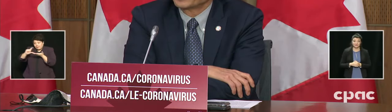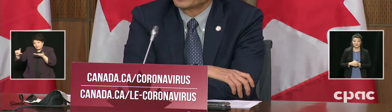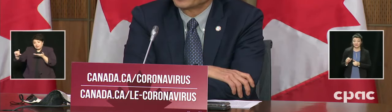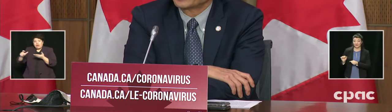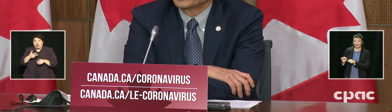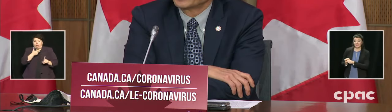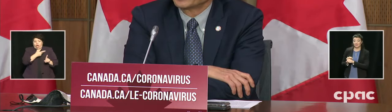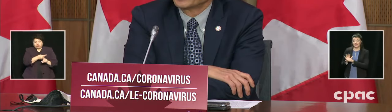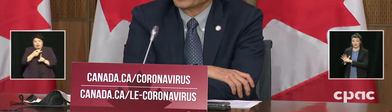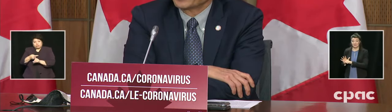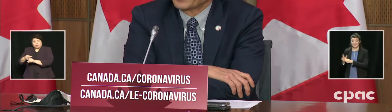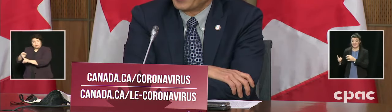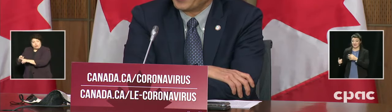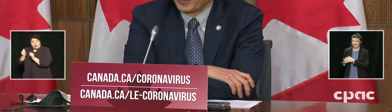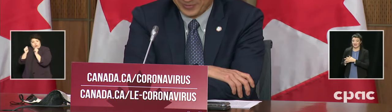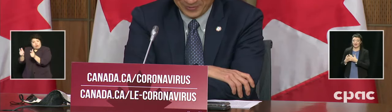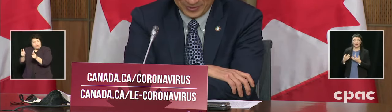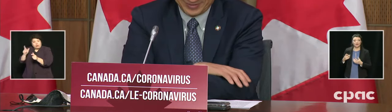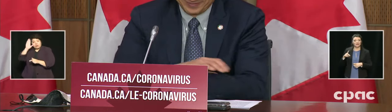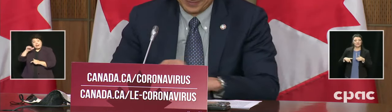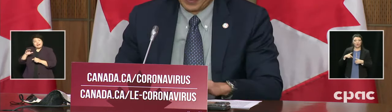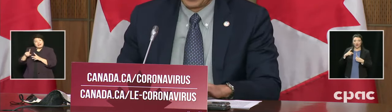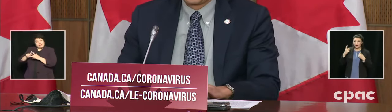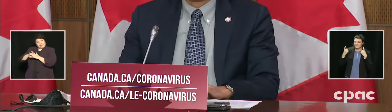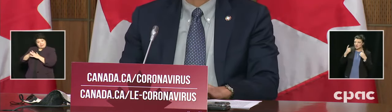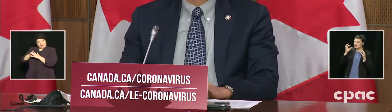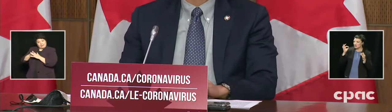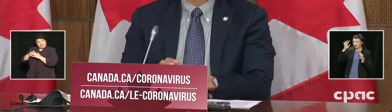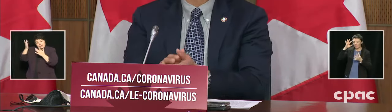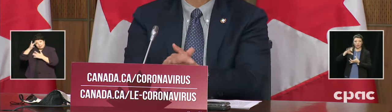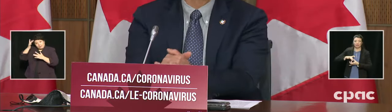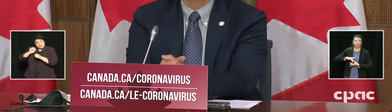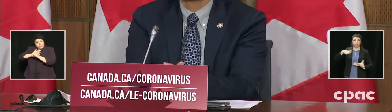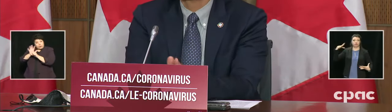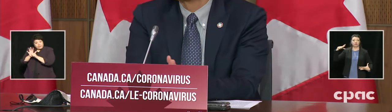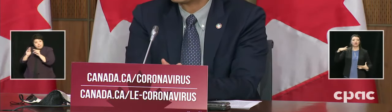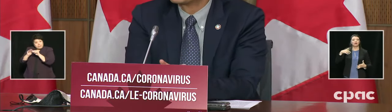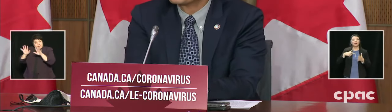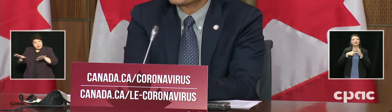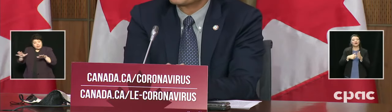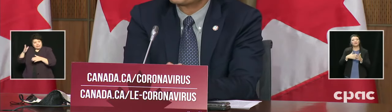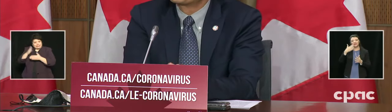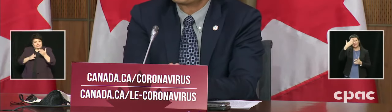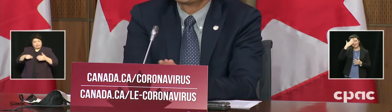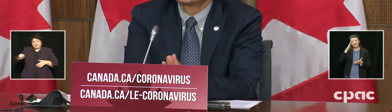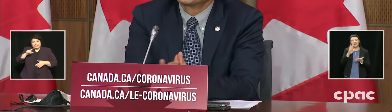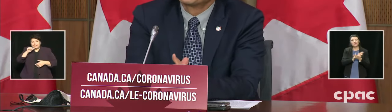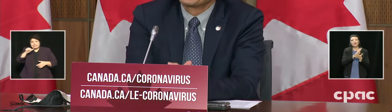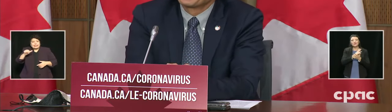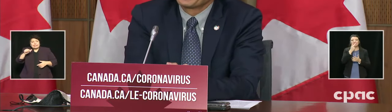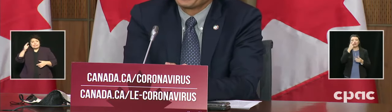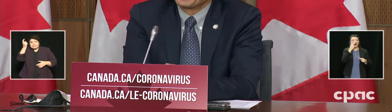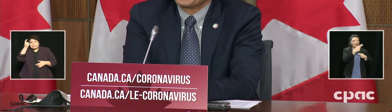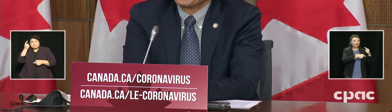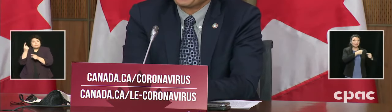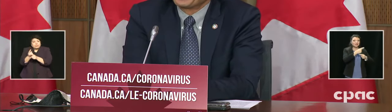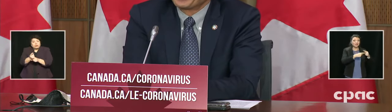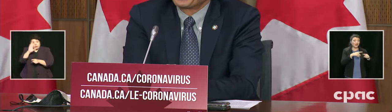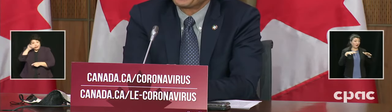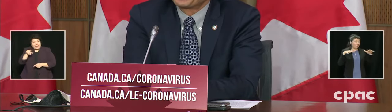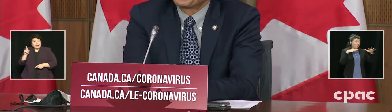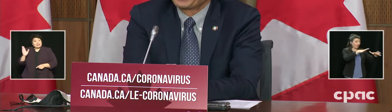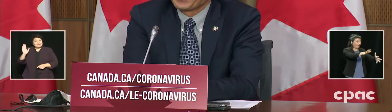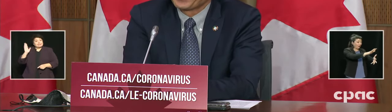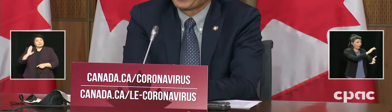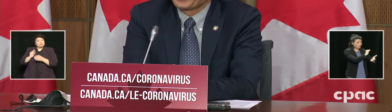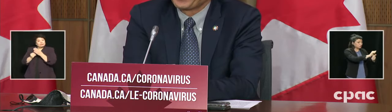côté rationnel dans ces moments de crise. On a vu les gens se ruer vers le papier de toilette. Quand il va être question d'un vaccin, donc de